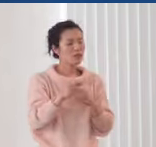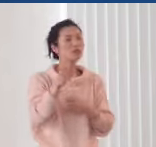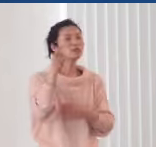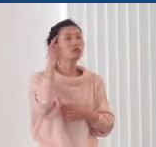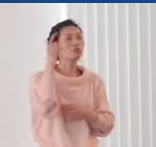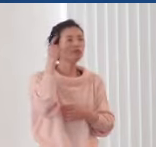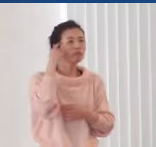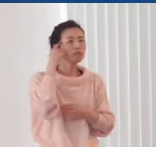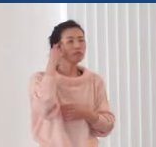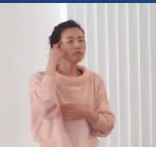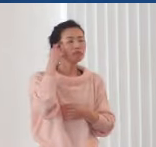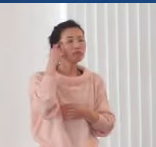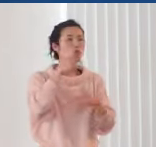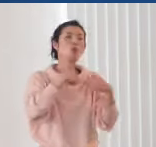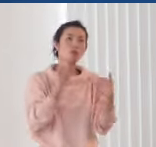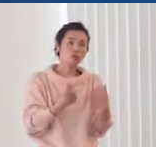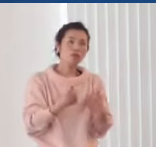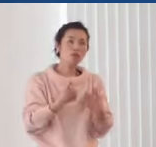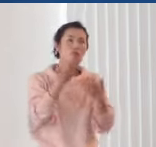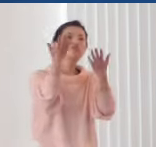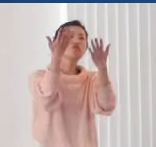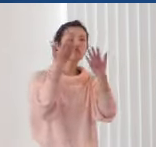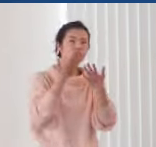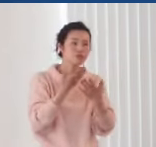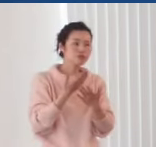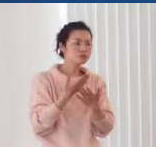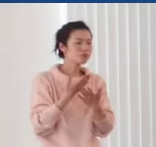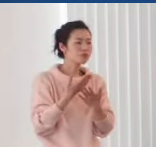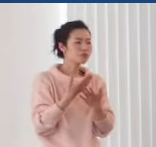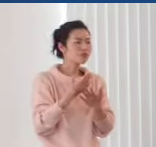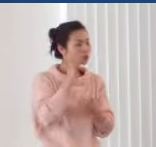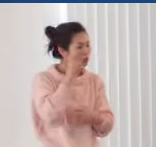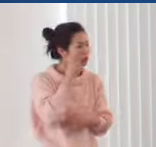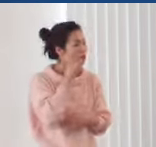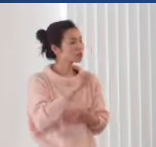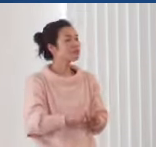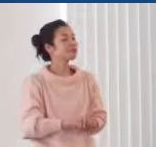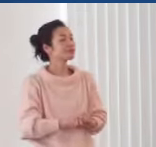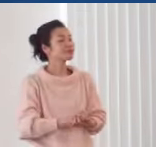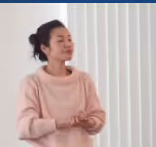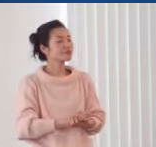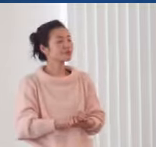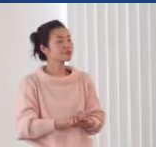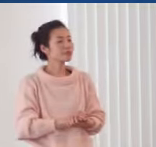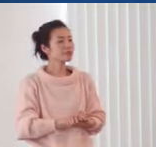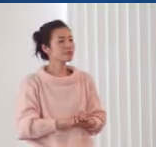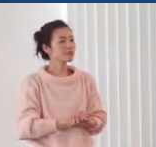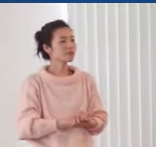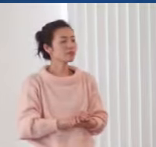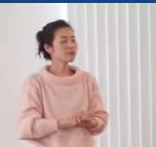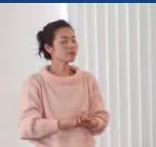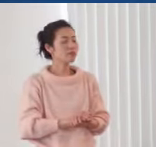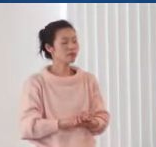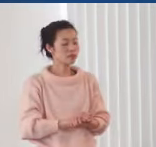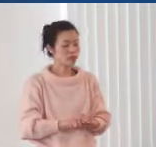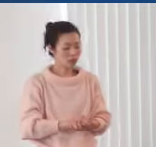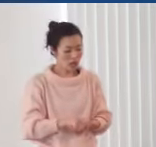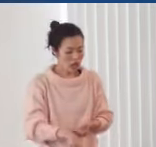これもやはり言語で見ますとね、その永遠への思いっていう言葉はないんです。言語には